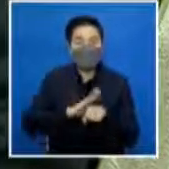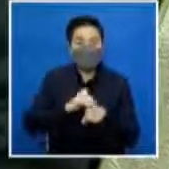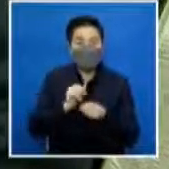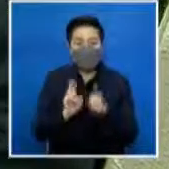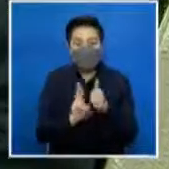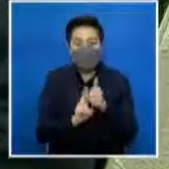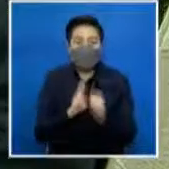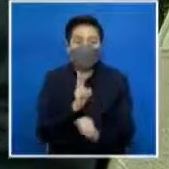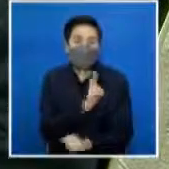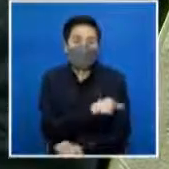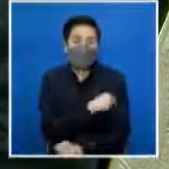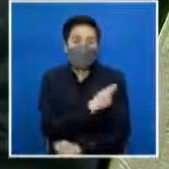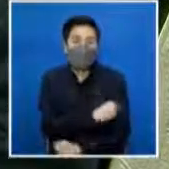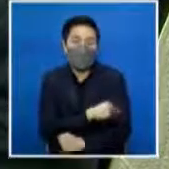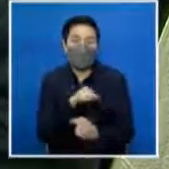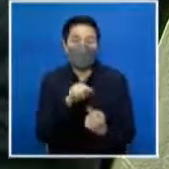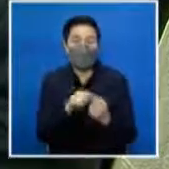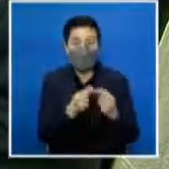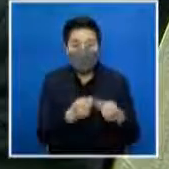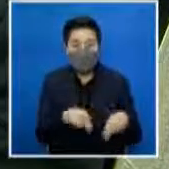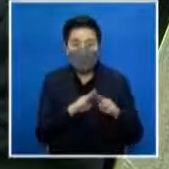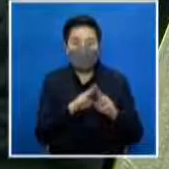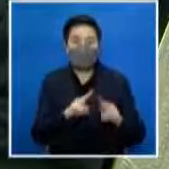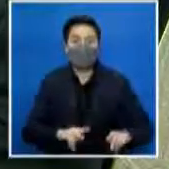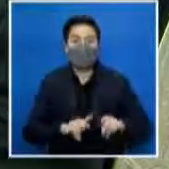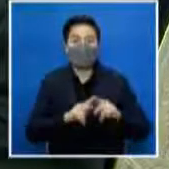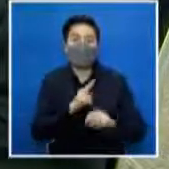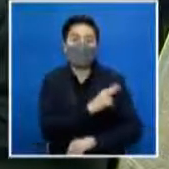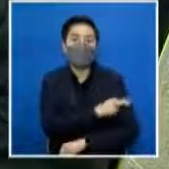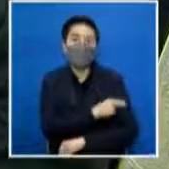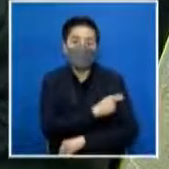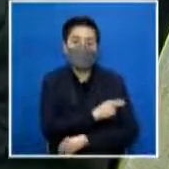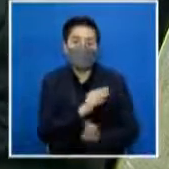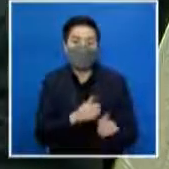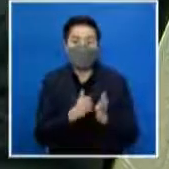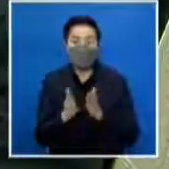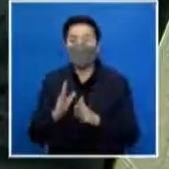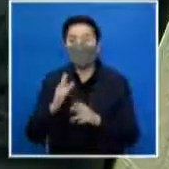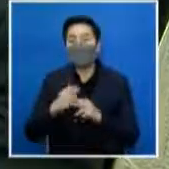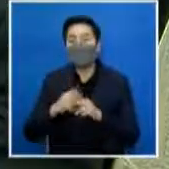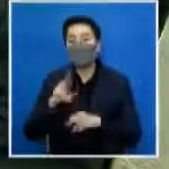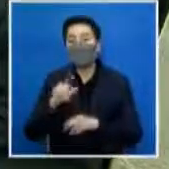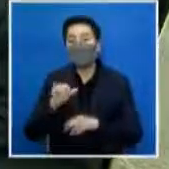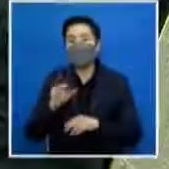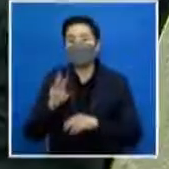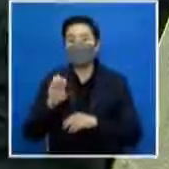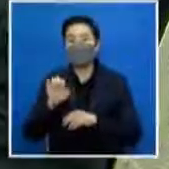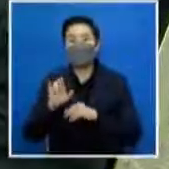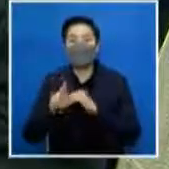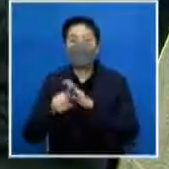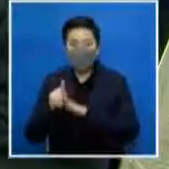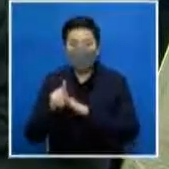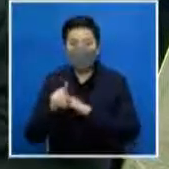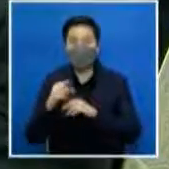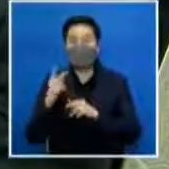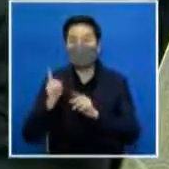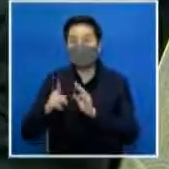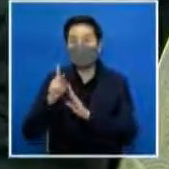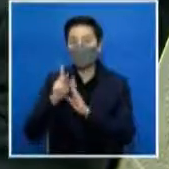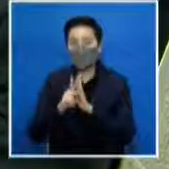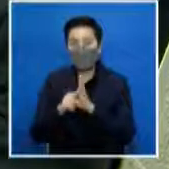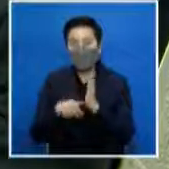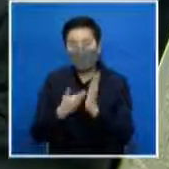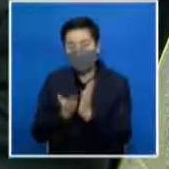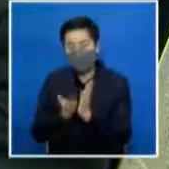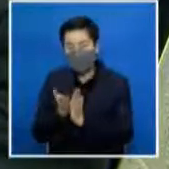วยการโรงพยาบาลกำแพงแสนกระทรวงสาธารณสุขคุณชยวีอังสุสิงห์นิติกรระดับกลางสำนักงาน